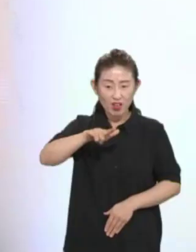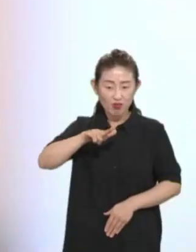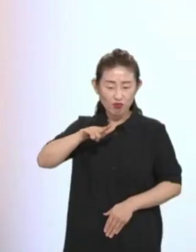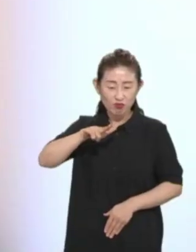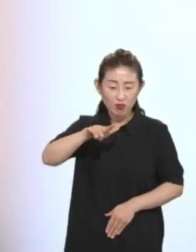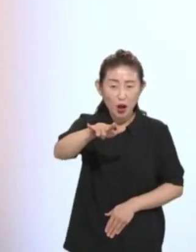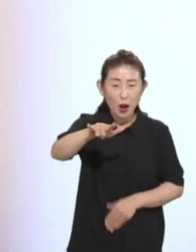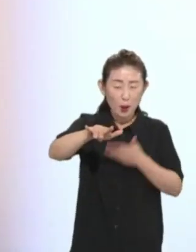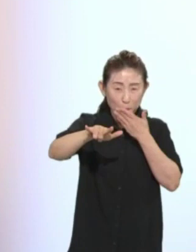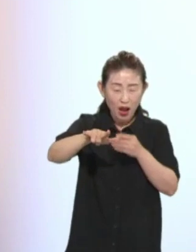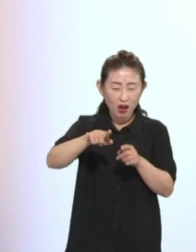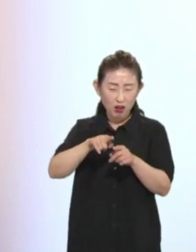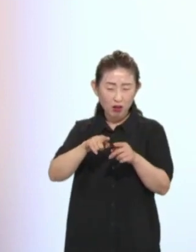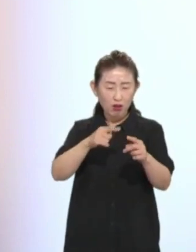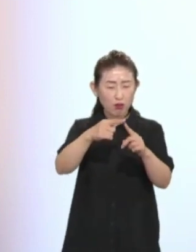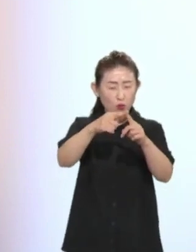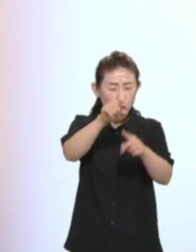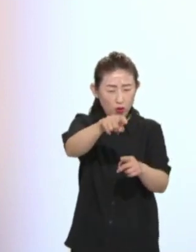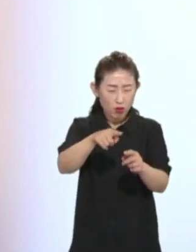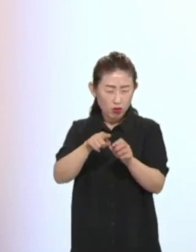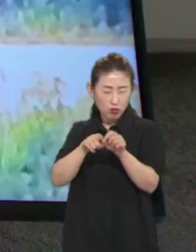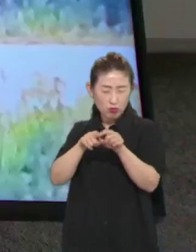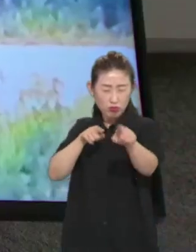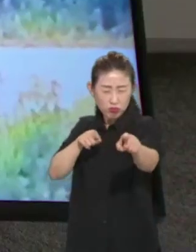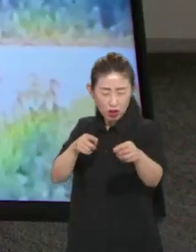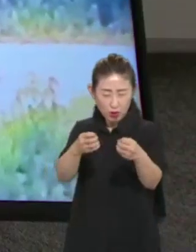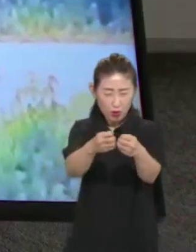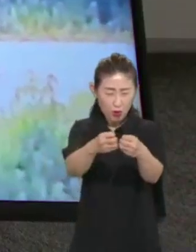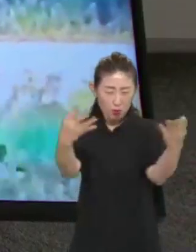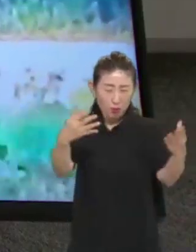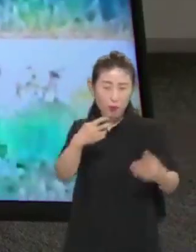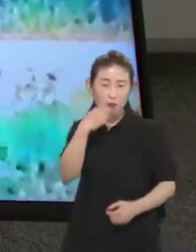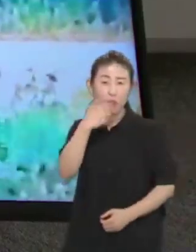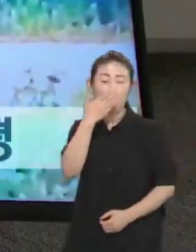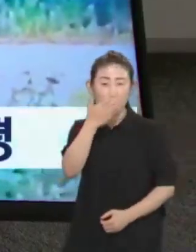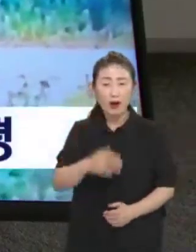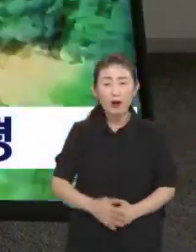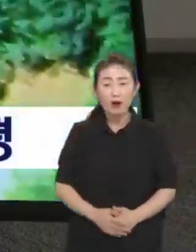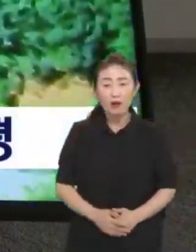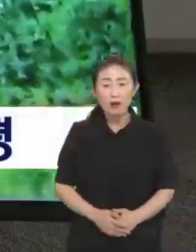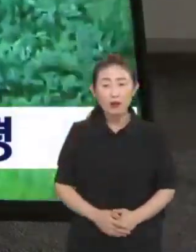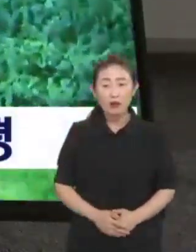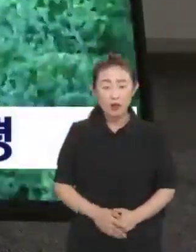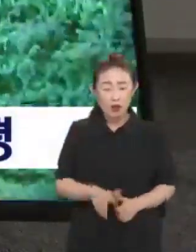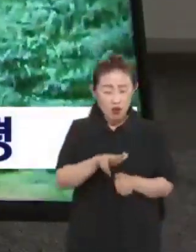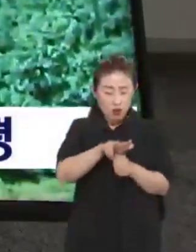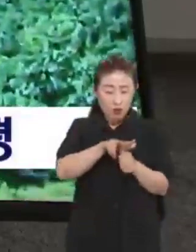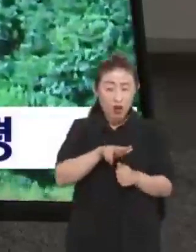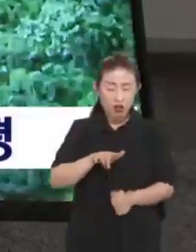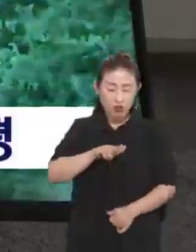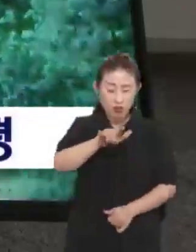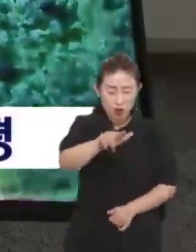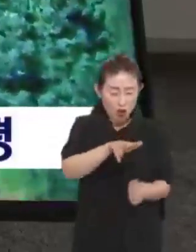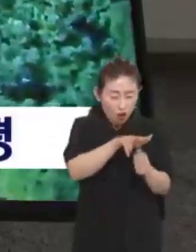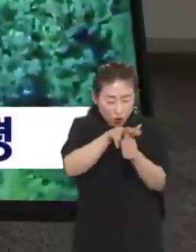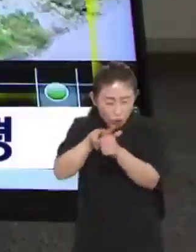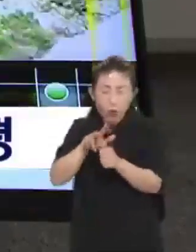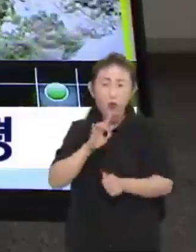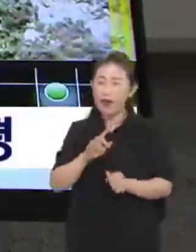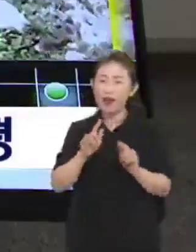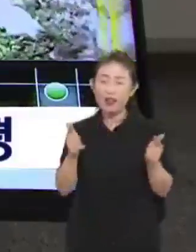이착륙형으로 레이저 거리 지시기로 목표물에 대한 정밀 타격도 가능합니다. 정찰용 드론을 넘어 선제